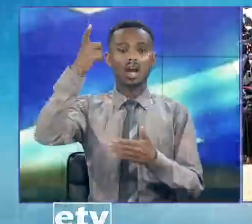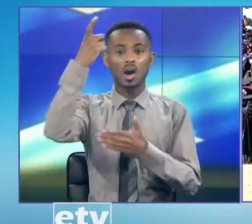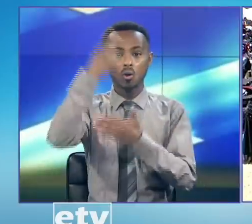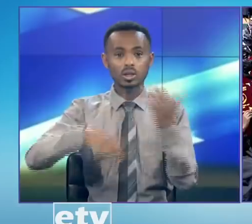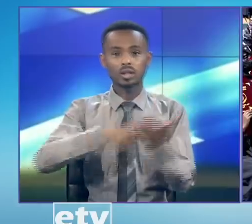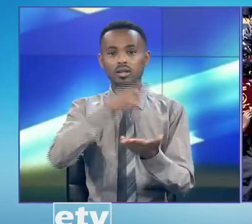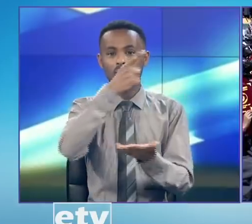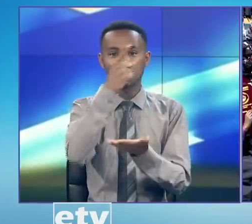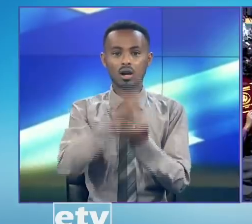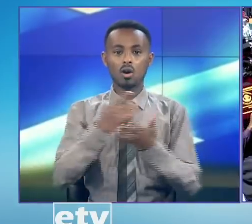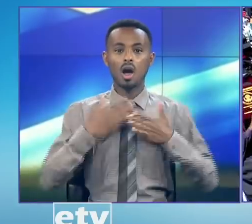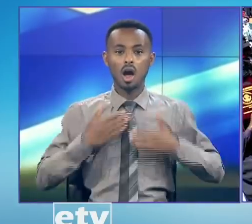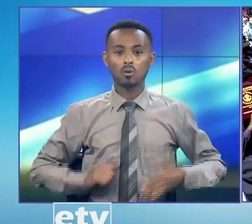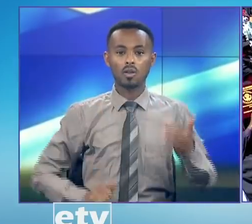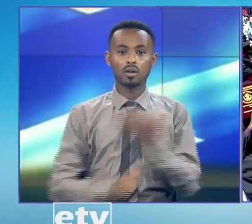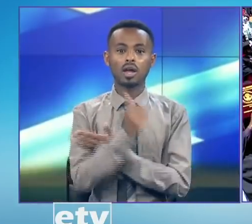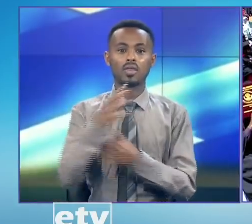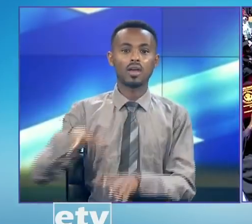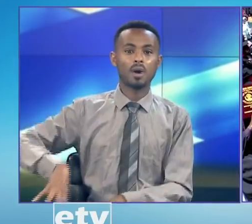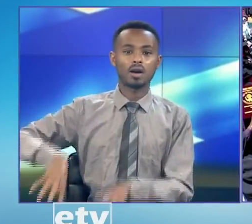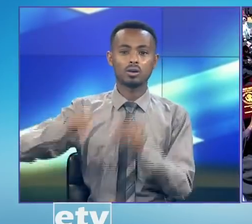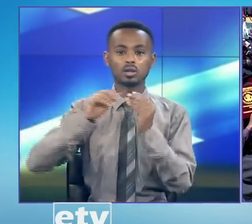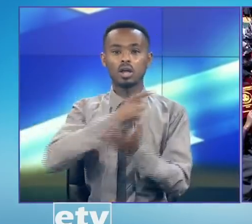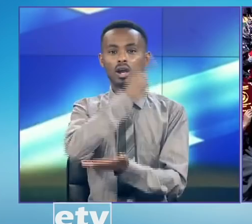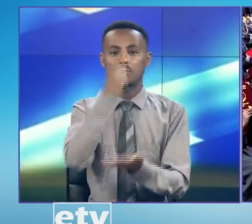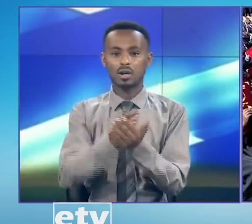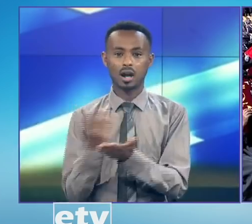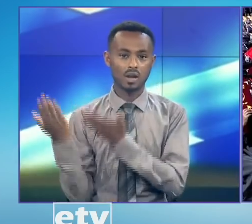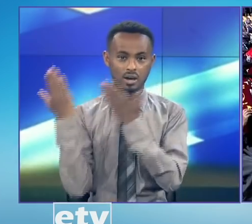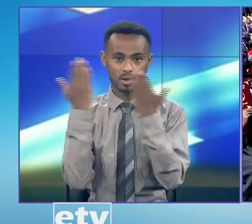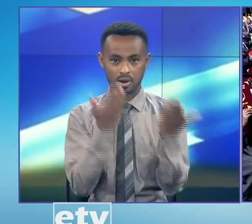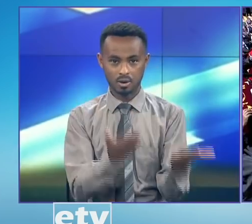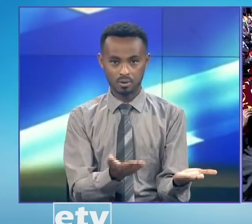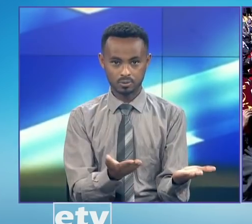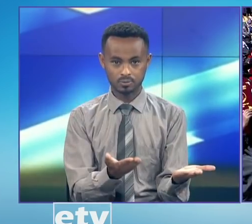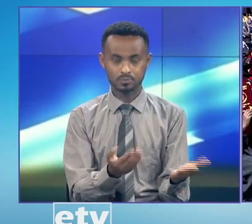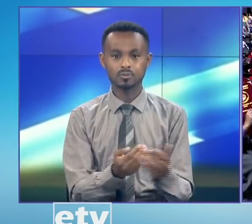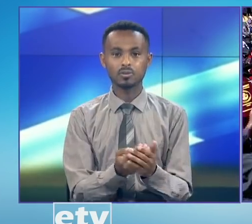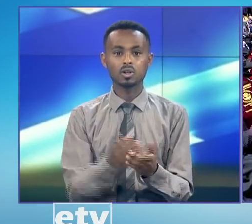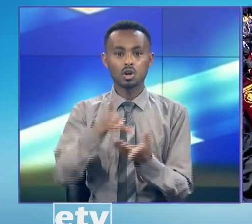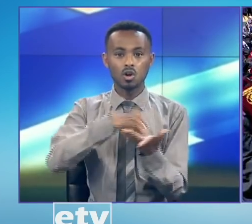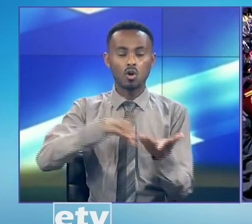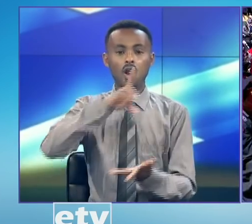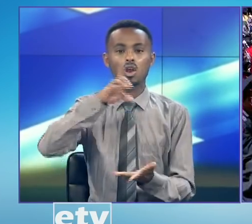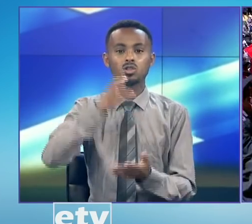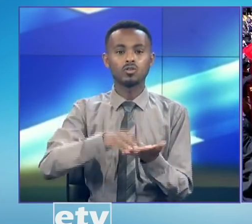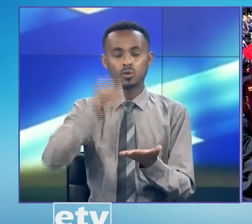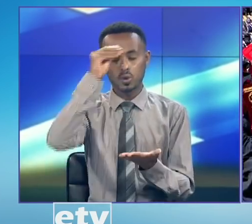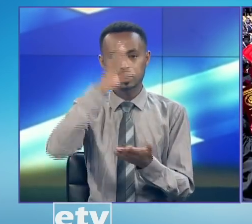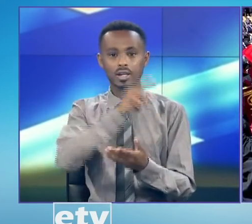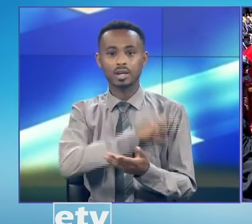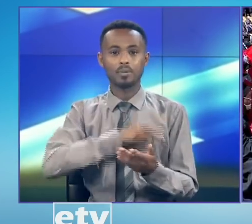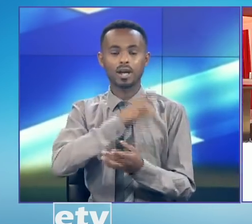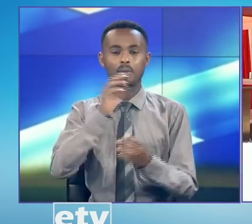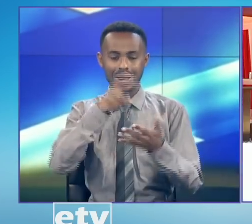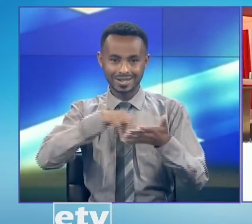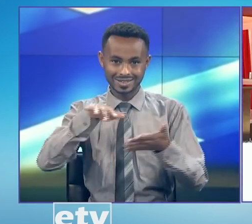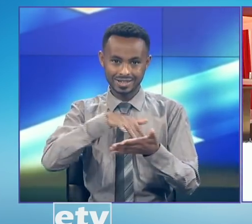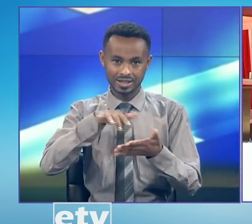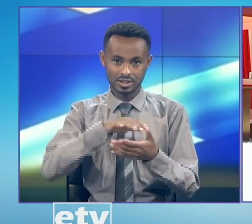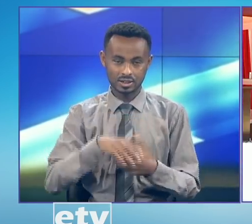የተመረቁ አካል ጉዳተኛ ተማሪዎችን ለምርቃት አቀርባለሁ። ኮሌጅ ኦፍ ኤዱኬሽን ኤንድ ቢሄቪየራል